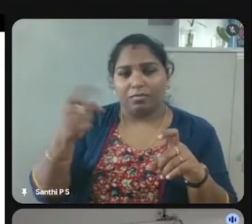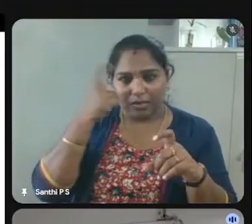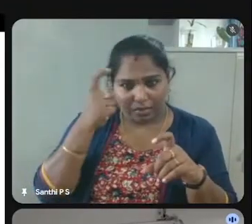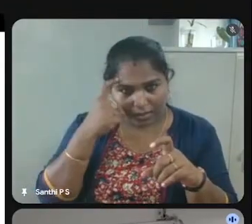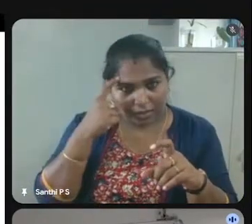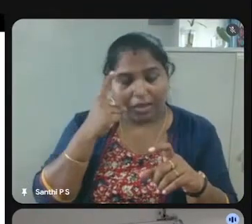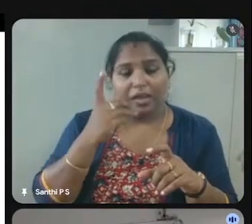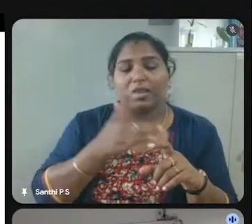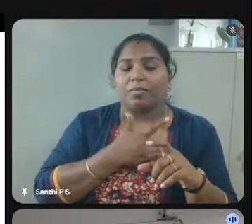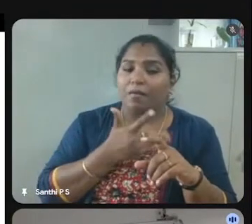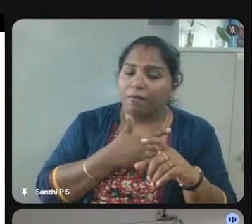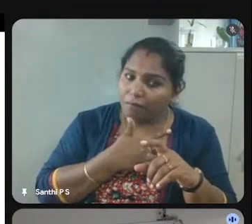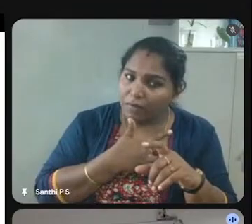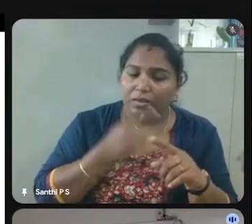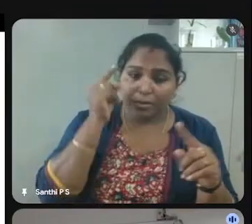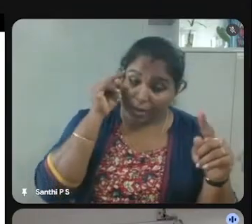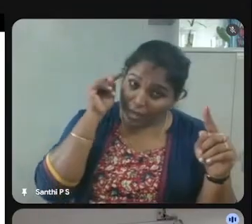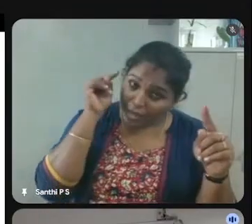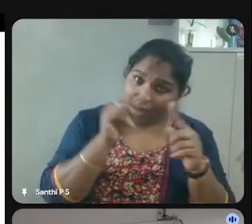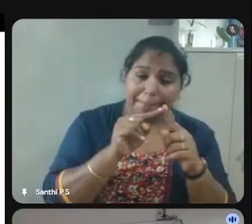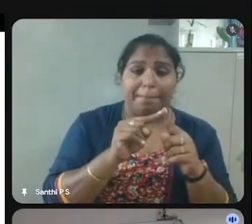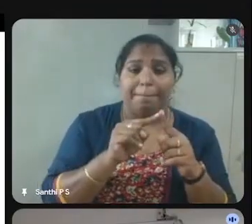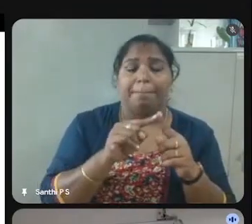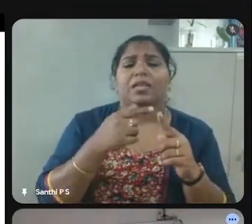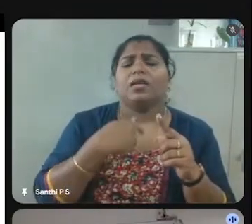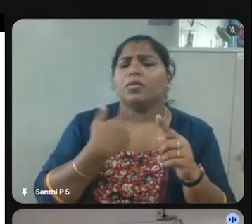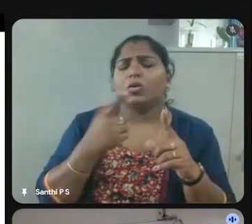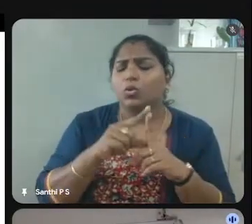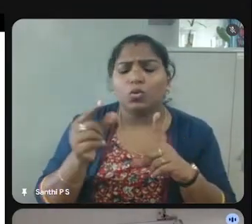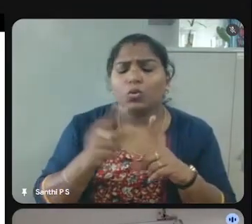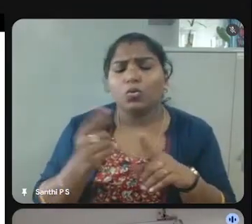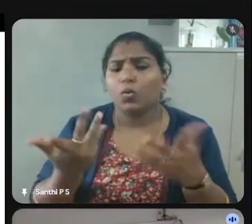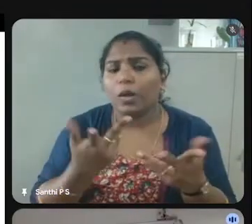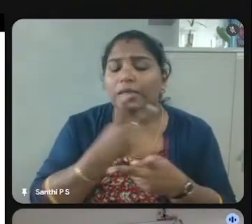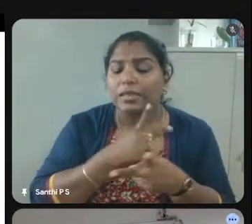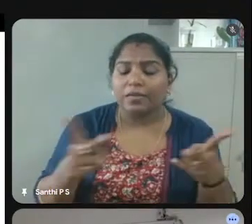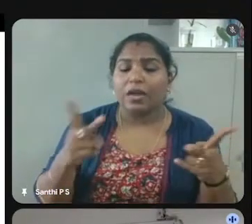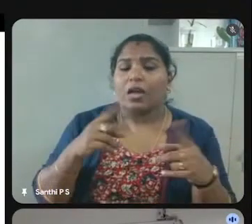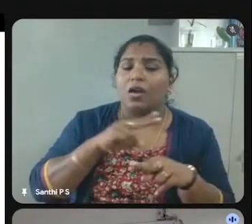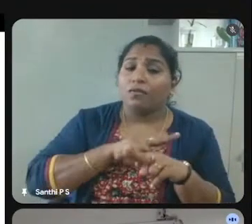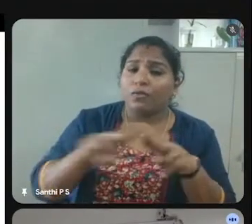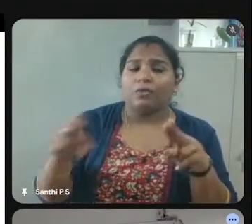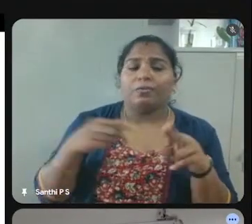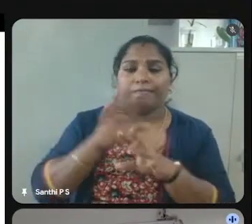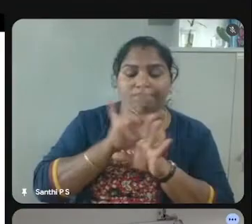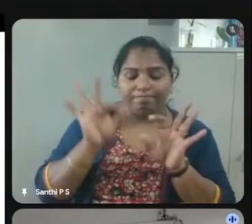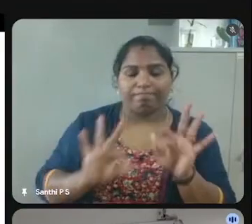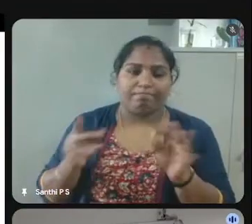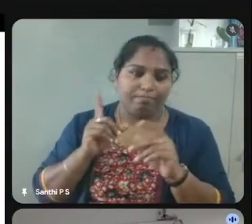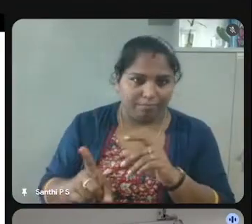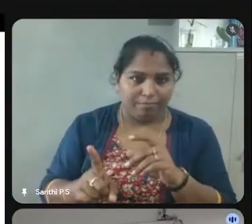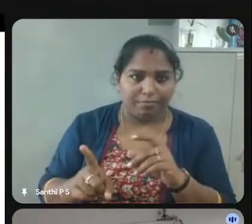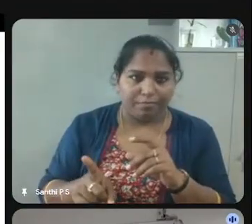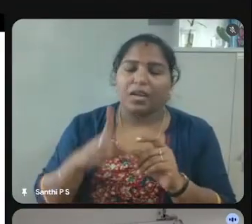നമ്മുടെ ഇമോഷൻസ് എന്താണ്, നമ്മുടെ ഗോൾ എന്താണ്, നമ്മൾ എന്തിനു വേണ്ടിയാണ് നിലകൊള്ളുന്നത് എന്ന് നമുക്ക് നമ്മളെ തന്നെ ഒന്ന് പ്രിപ്പയർ ചെയ്യിക്കാൻ പറ്റണം. അതും